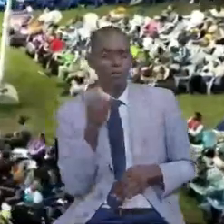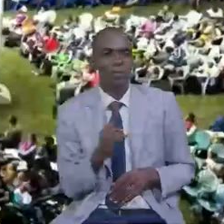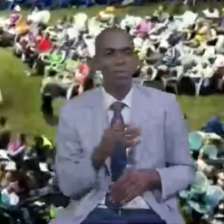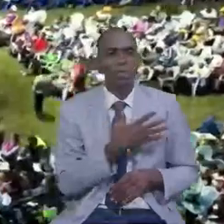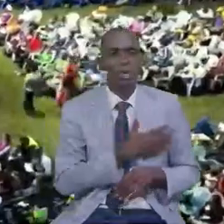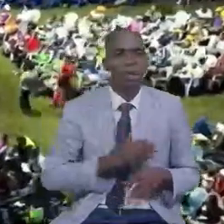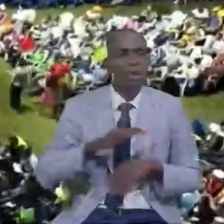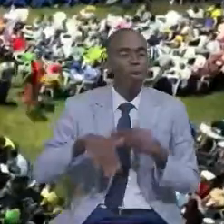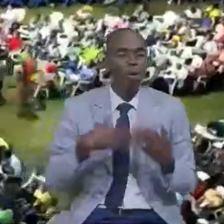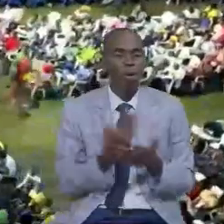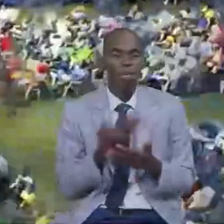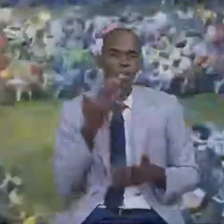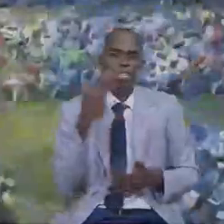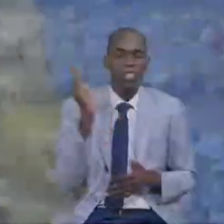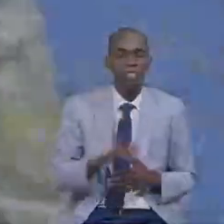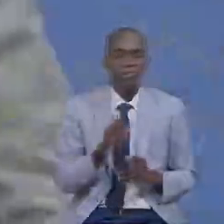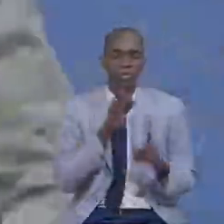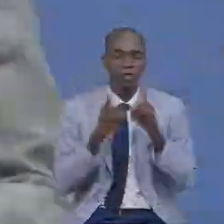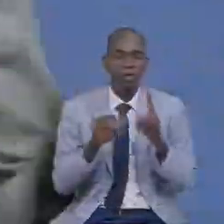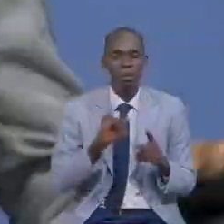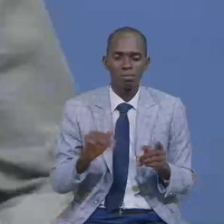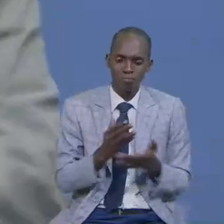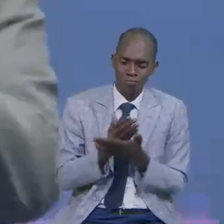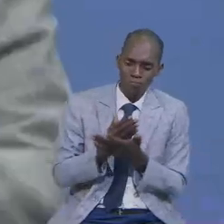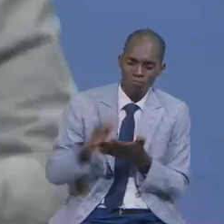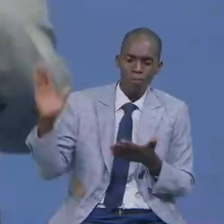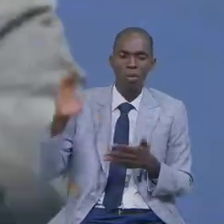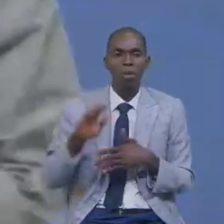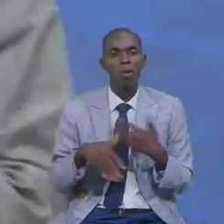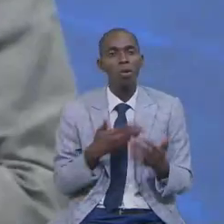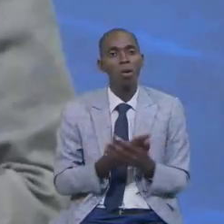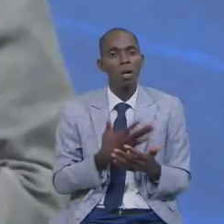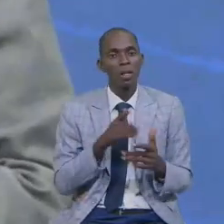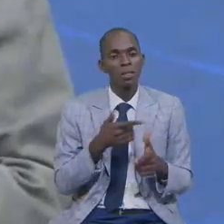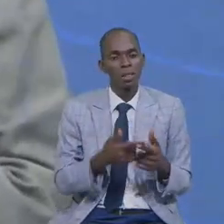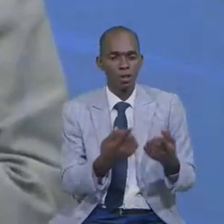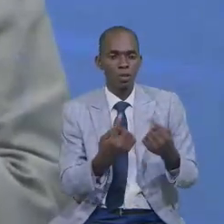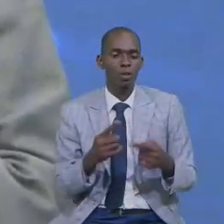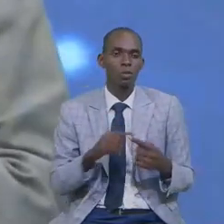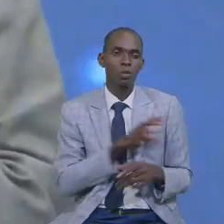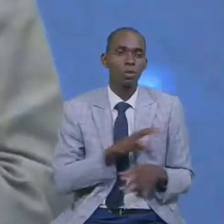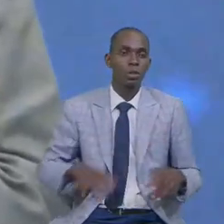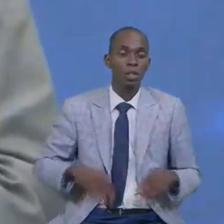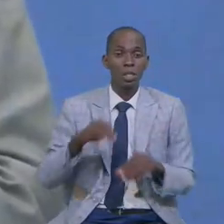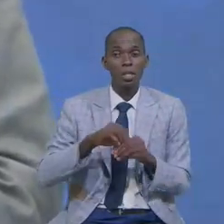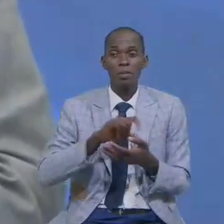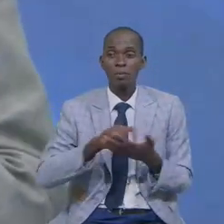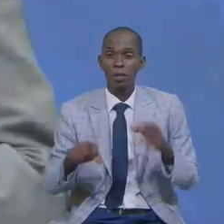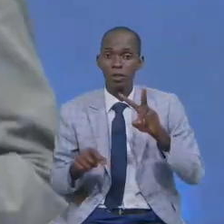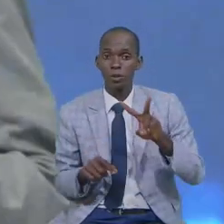médisance, vous devez les rejeter. Et vous venez à Christ. Verset 2